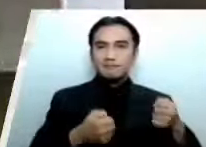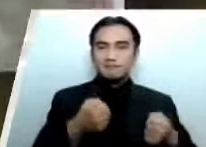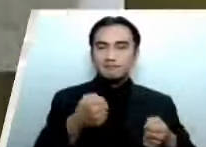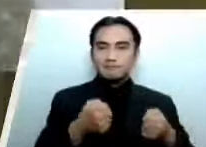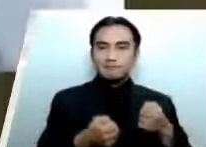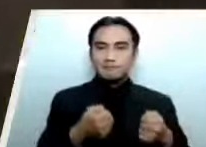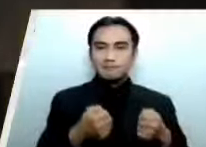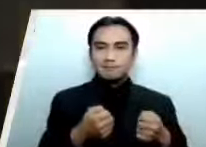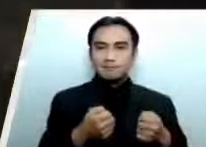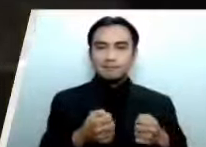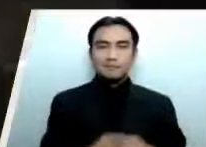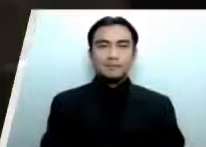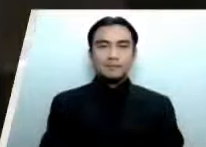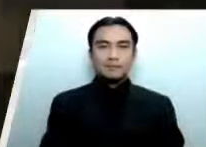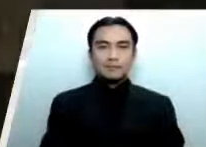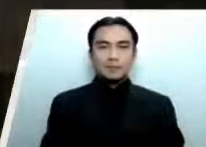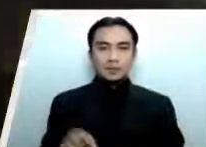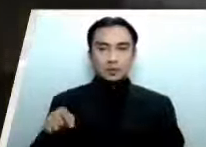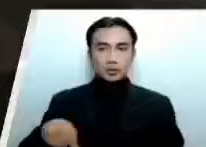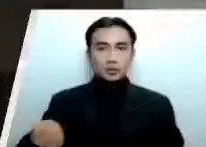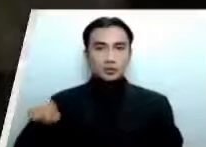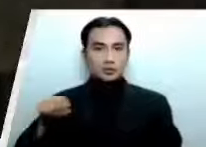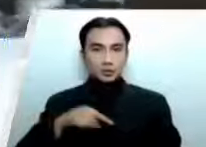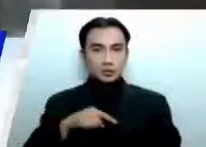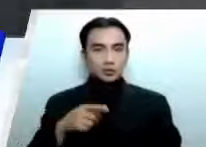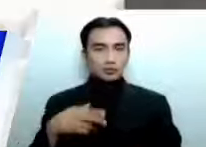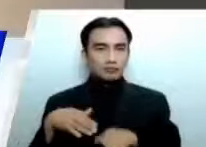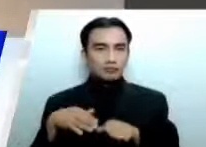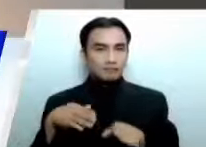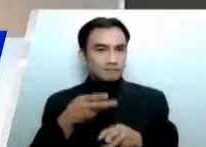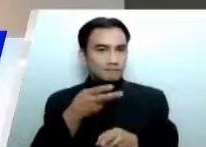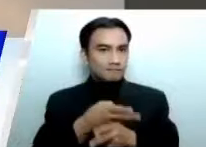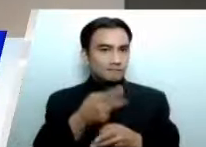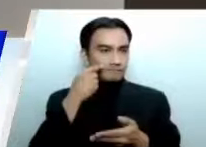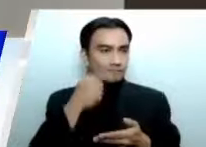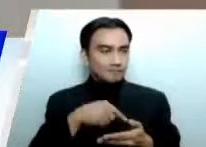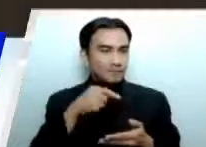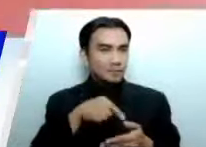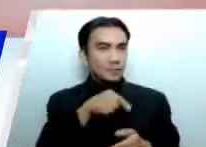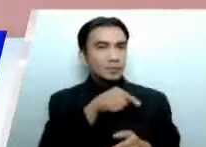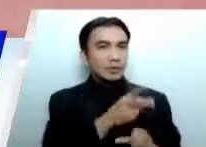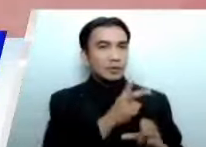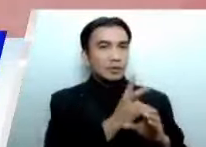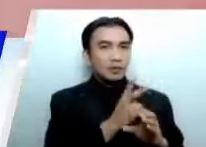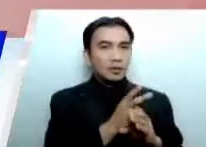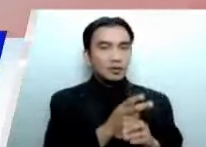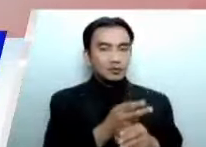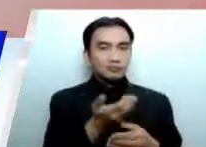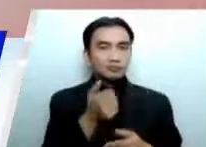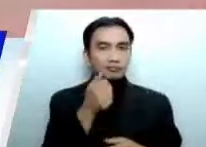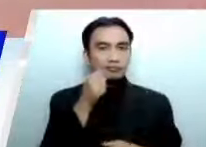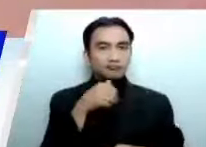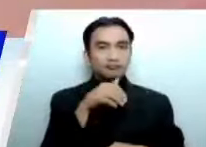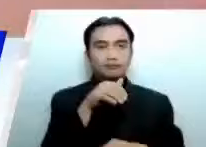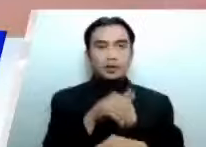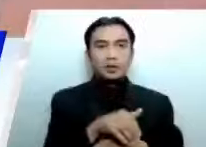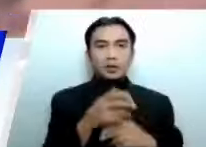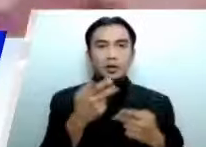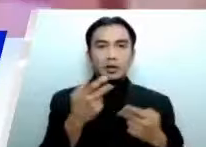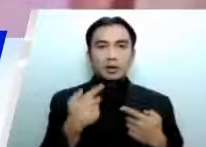pinara ng Special Action and Intelligence Committee for Transportation sa EDSA ang van na ito kagabi. Habang nakapwesto sa harap ng van ang